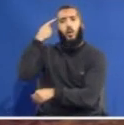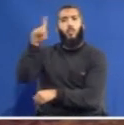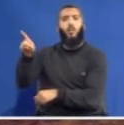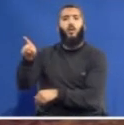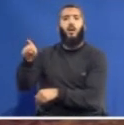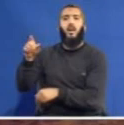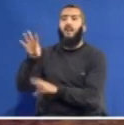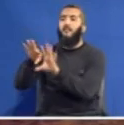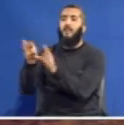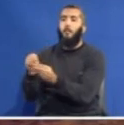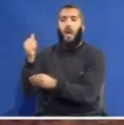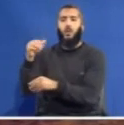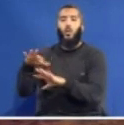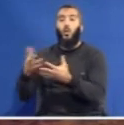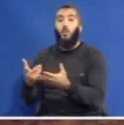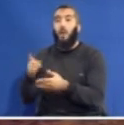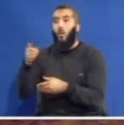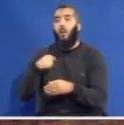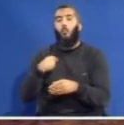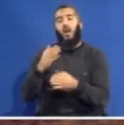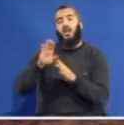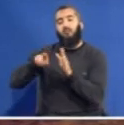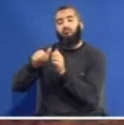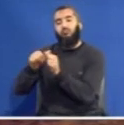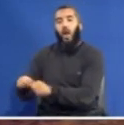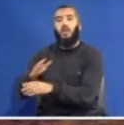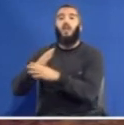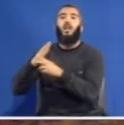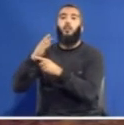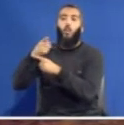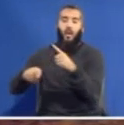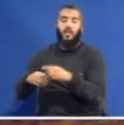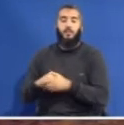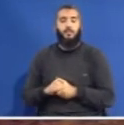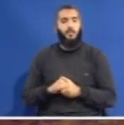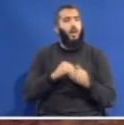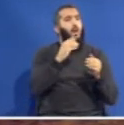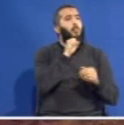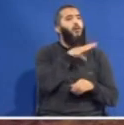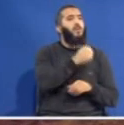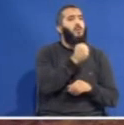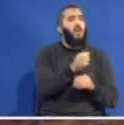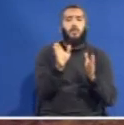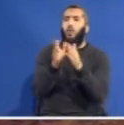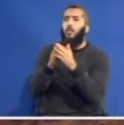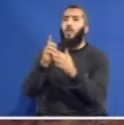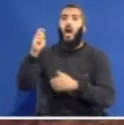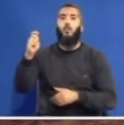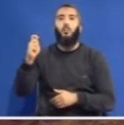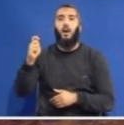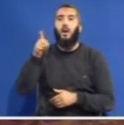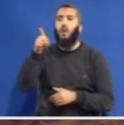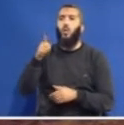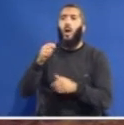مالي. وأنت يا أبا بكر ماذا تركت لأهلك؟ قالت لك تركت الله ورسوله، يعني